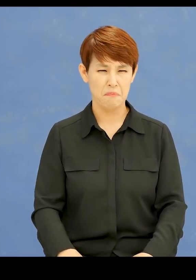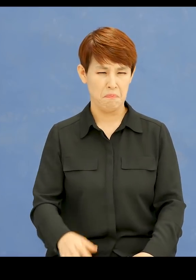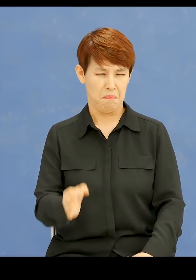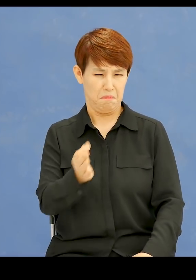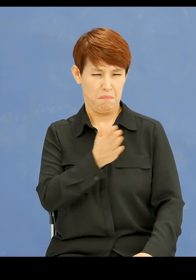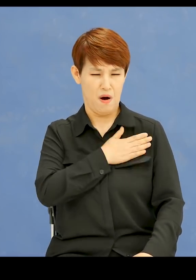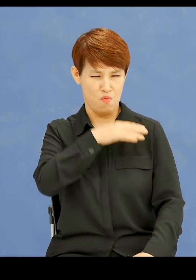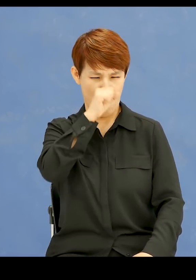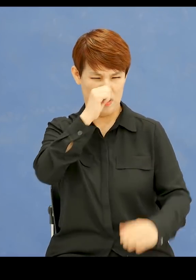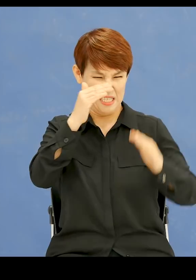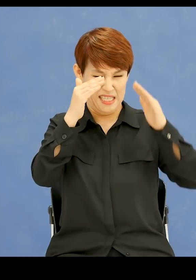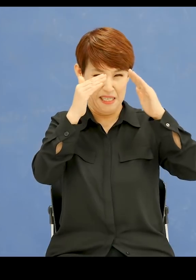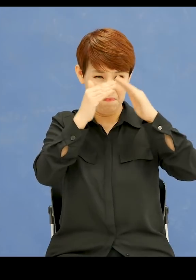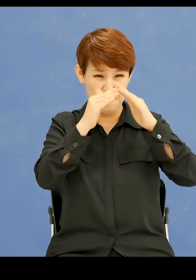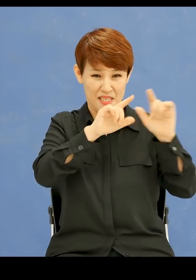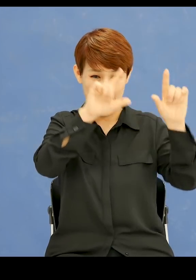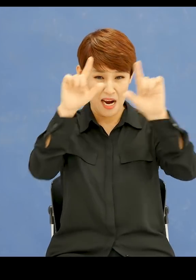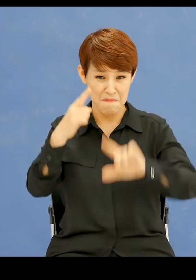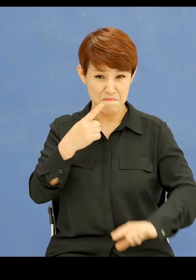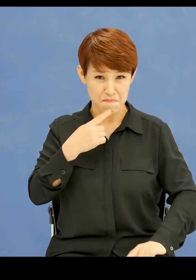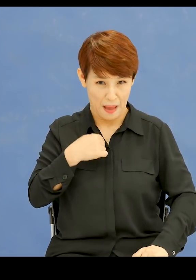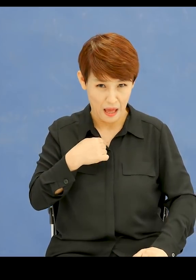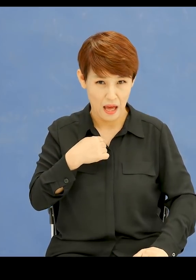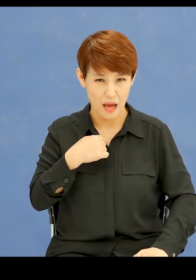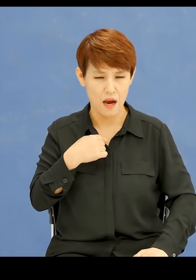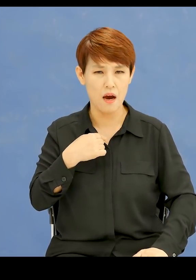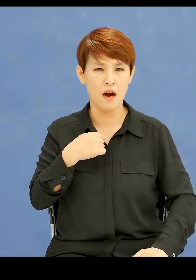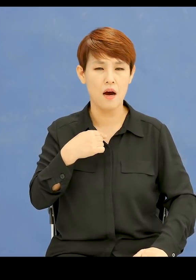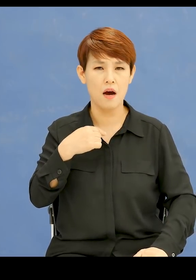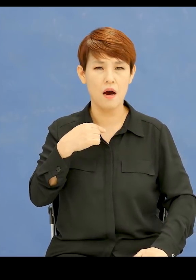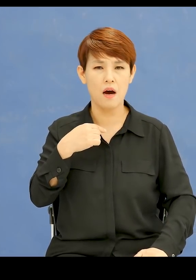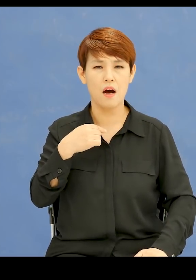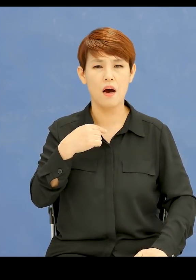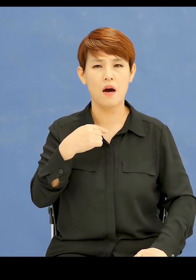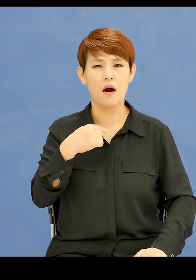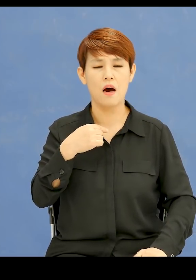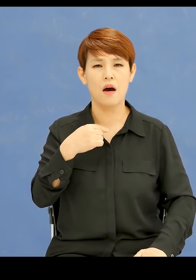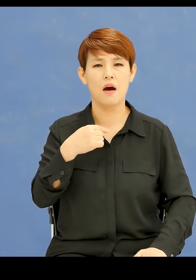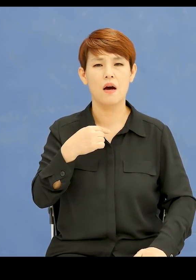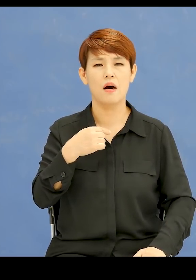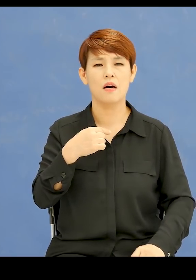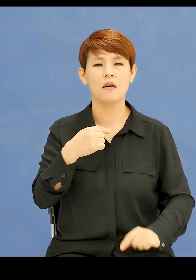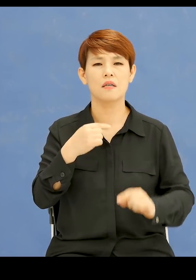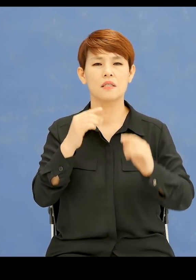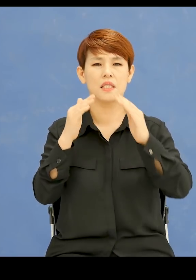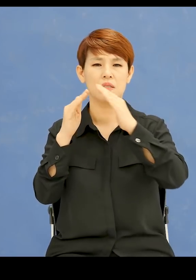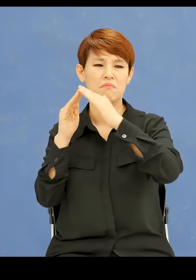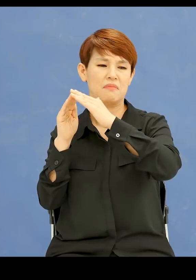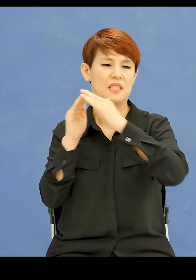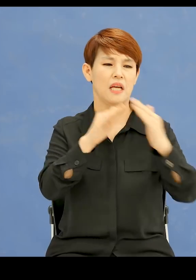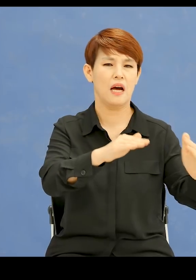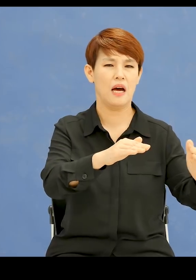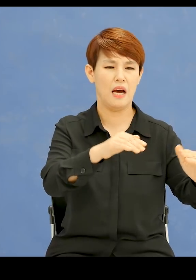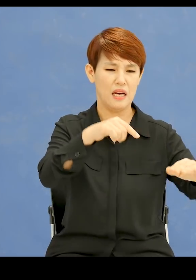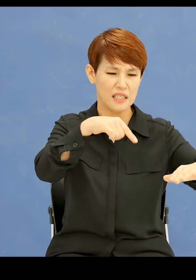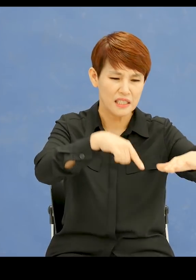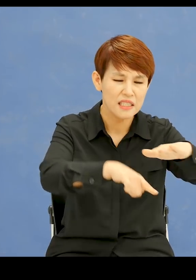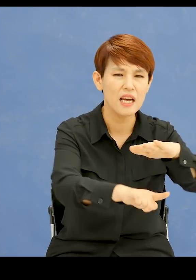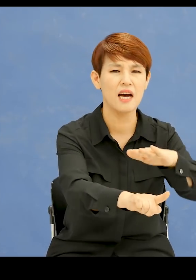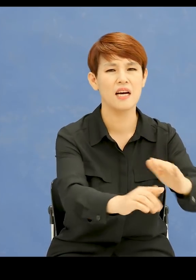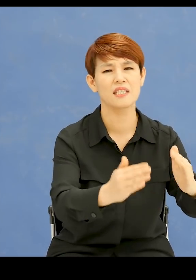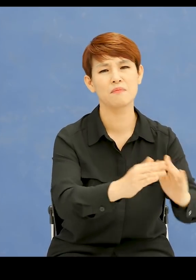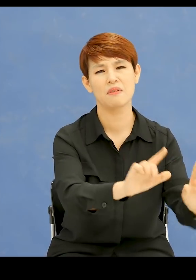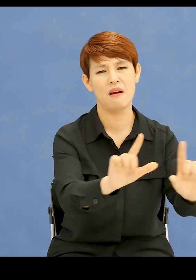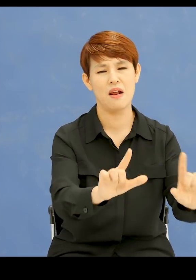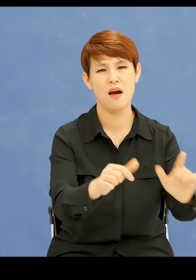집에서 이제 그 반지하실로 이제 이사를 하게 됐던 거예요. 그래서 살림을 그저 살림살이를 다 버렸던 그런